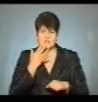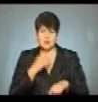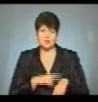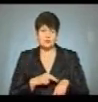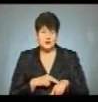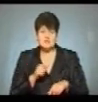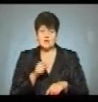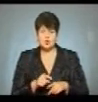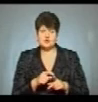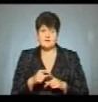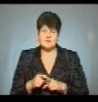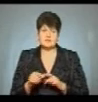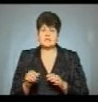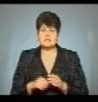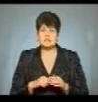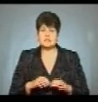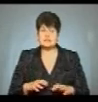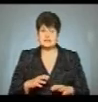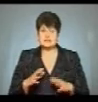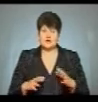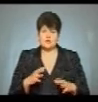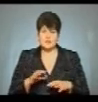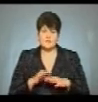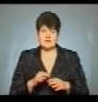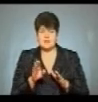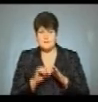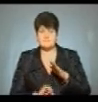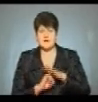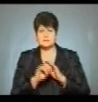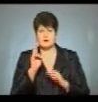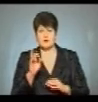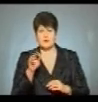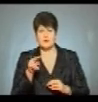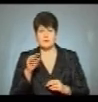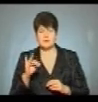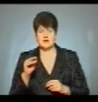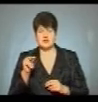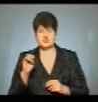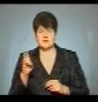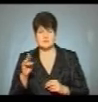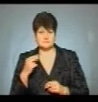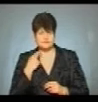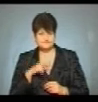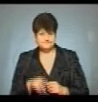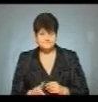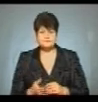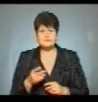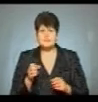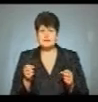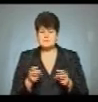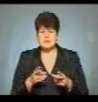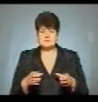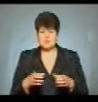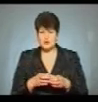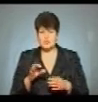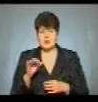словами, тренування провели на базі Копаченецької виправної колонії. Участь у ньому взяли представники підрозділів Нацполіції, спецпідрозділу СБУ